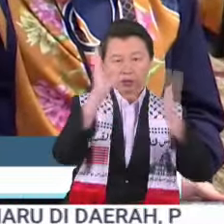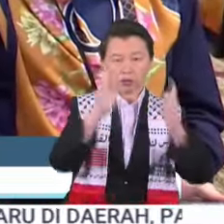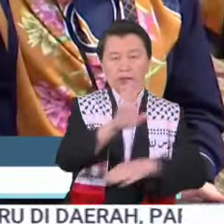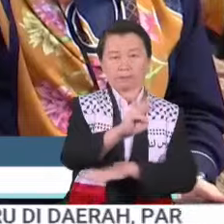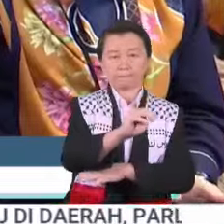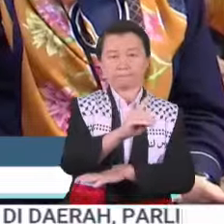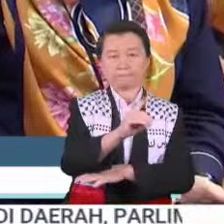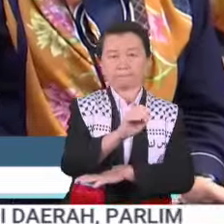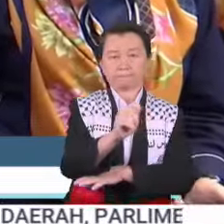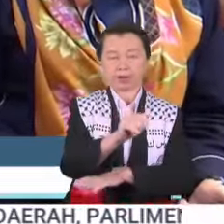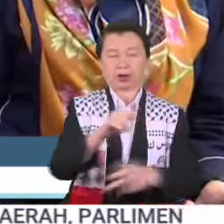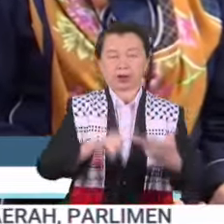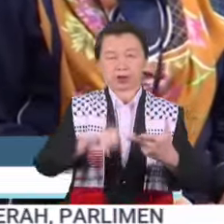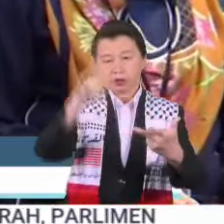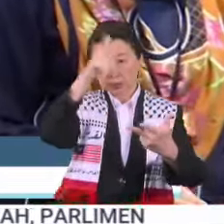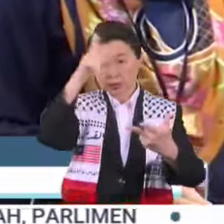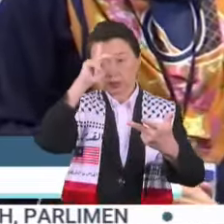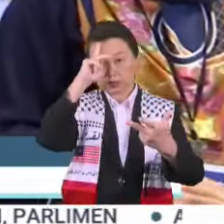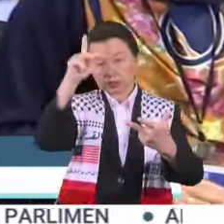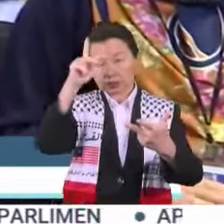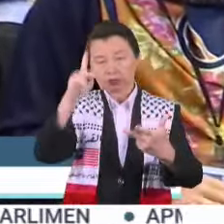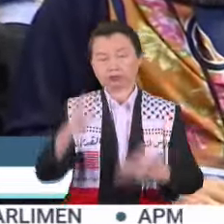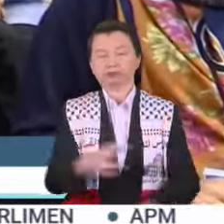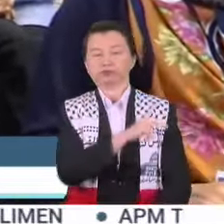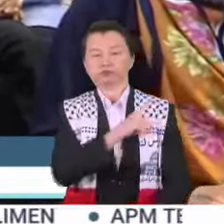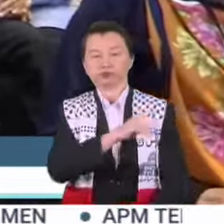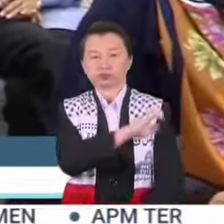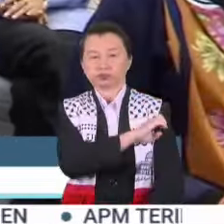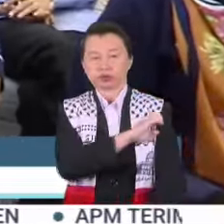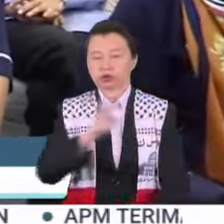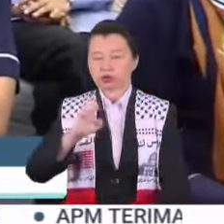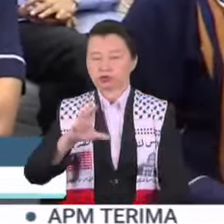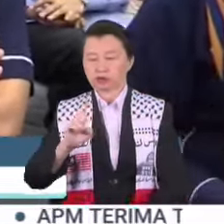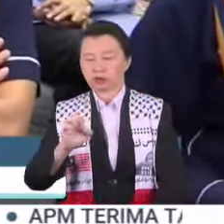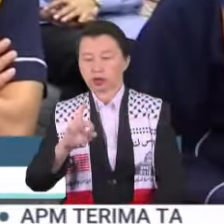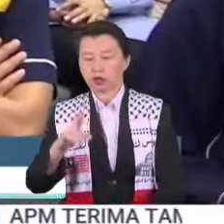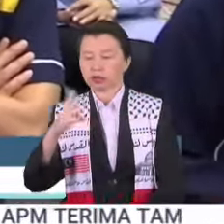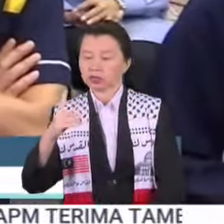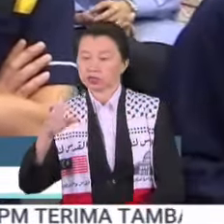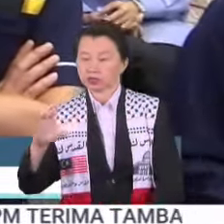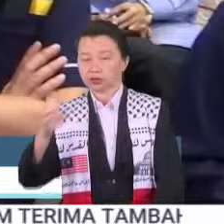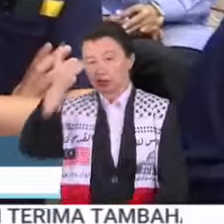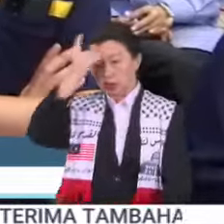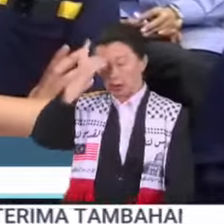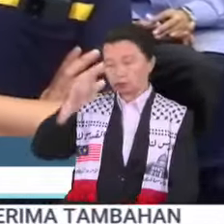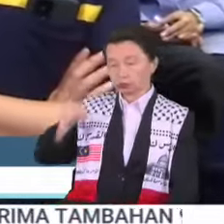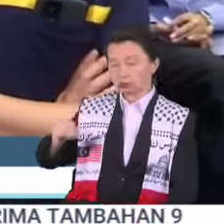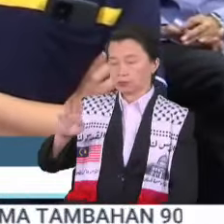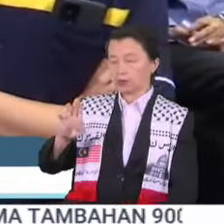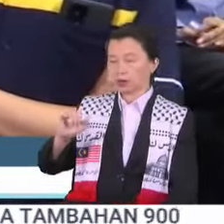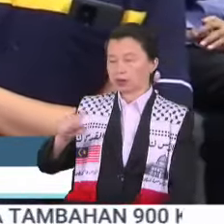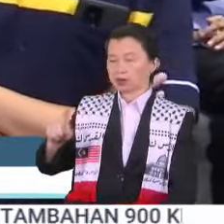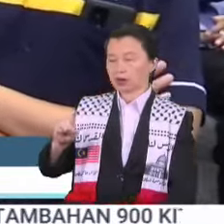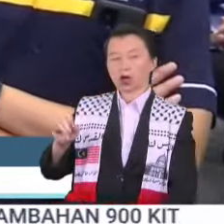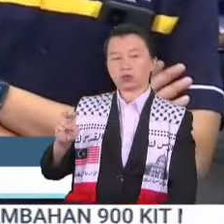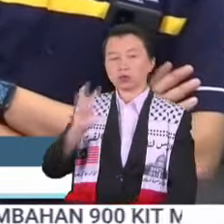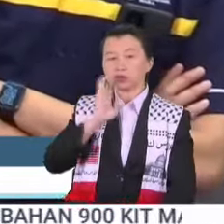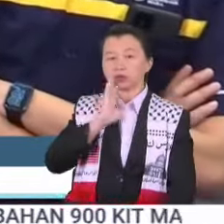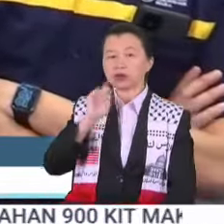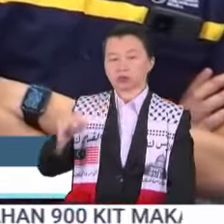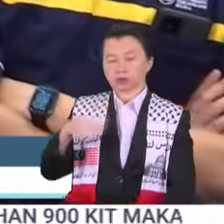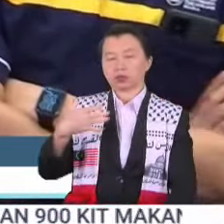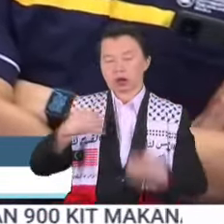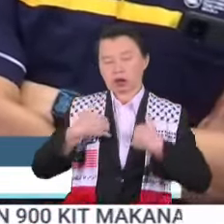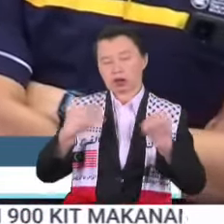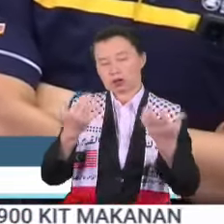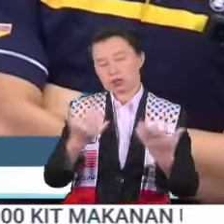MIDA dan Kerajaan Negeri Kelantan. Ketua Pegawai Eksekutif ECERDC, Datuk Baizawi Cik Mat berkata pelaburan berkenaan